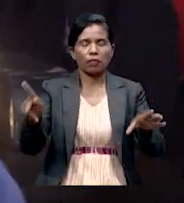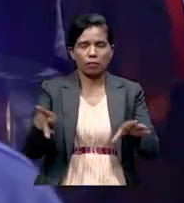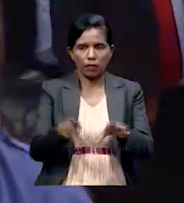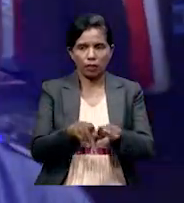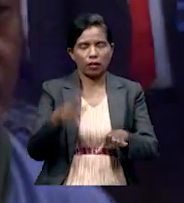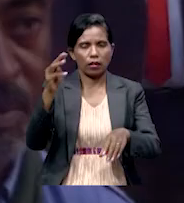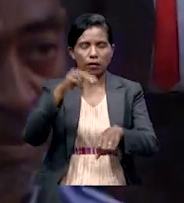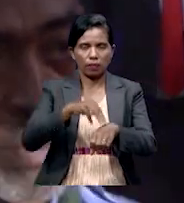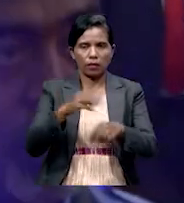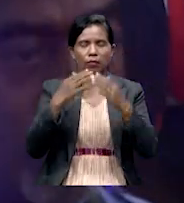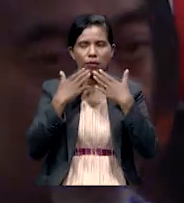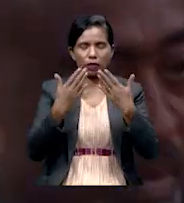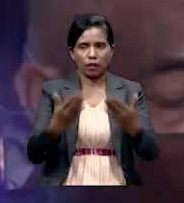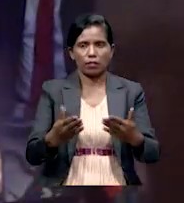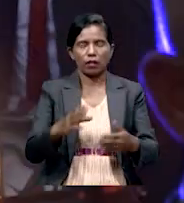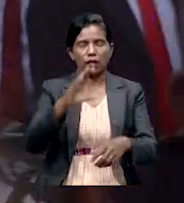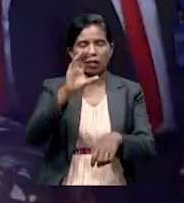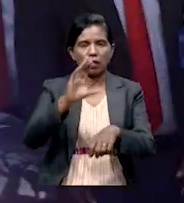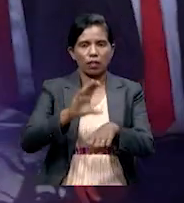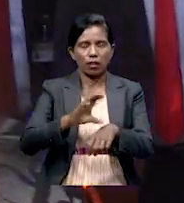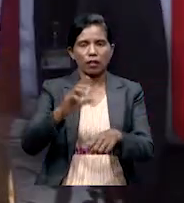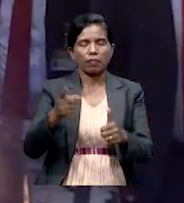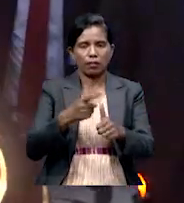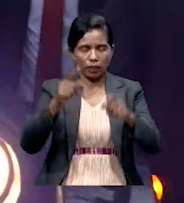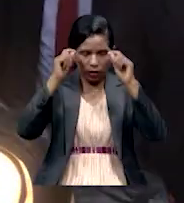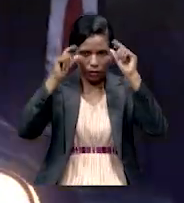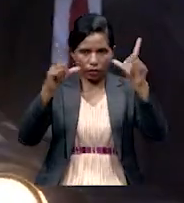presença e misa agradecimento ba Cardeal da Huluk Timor Leste ne